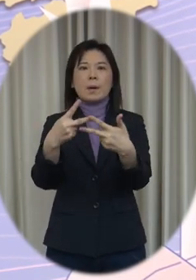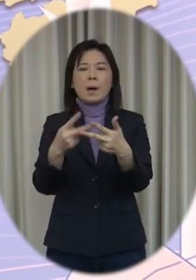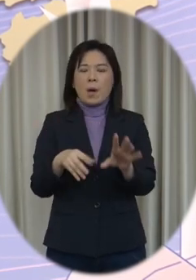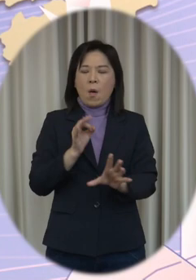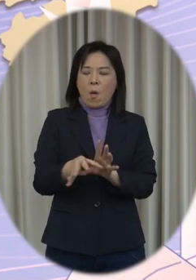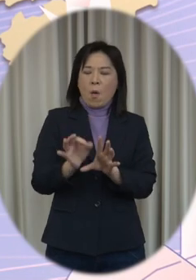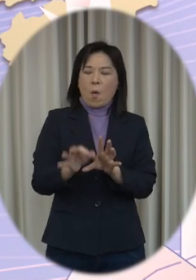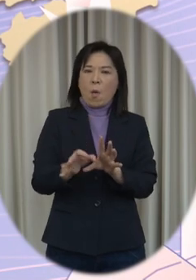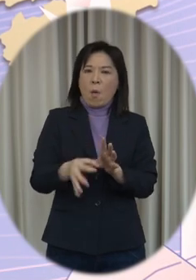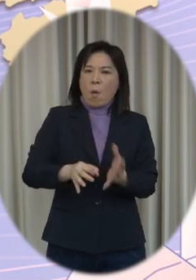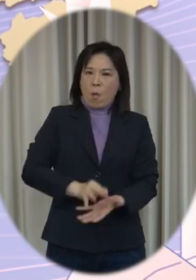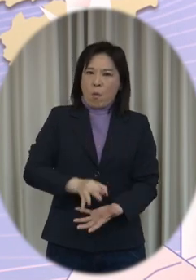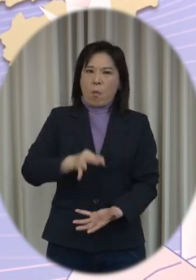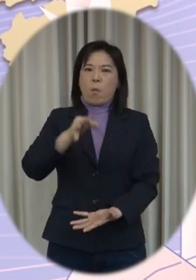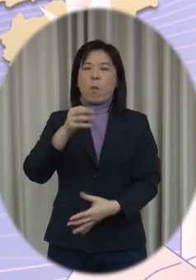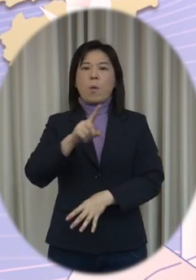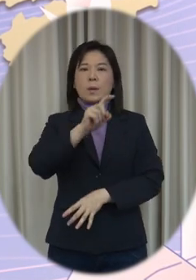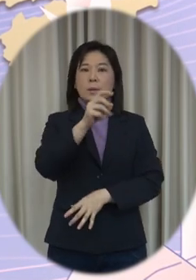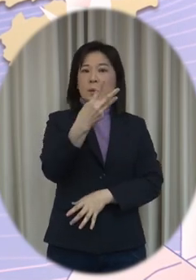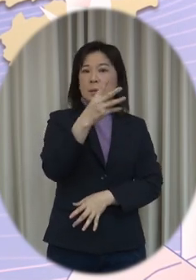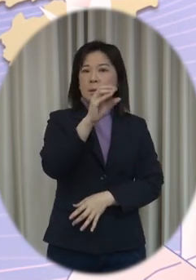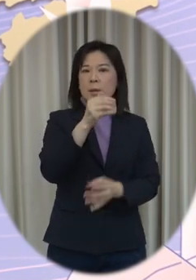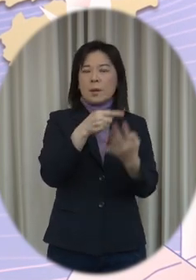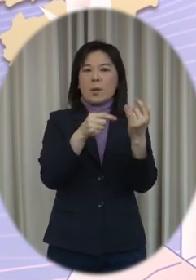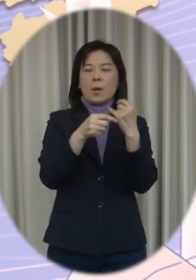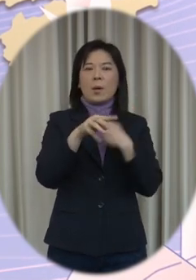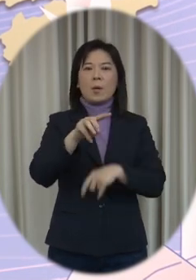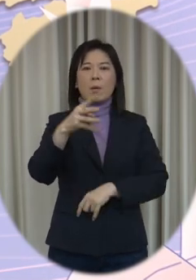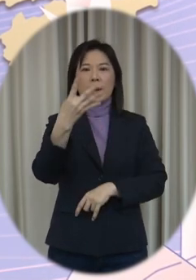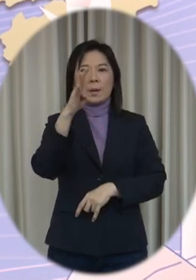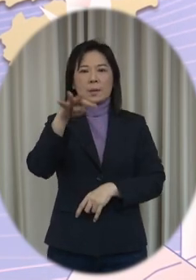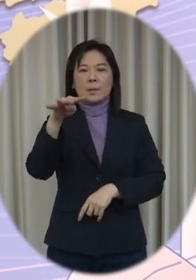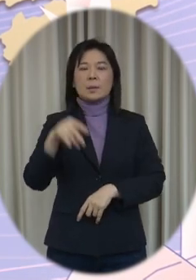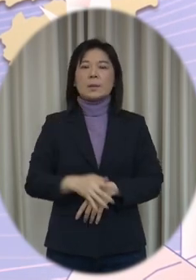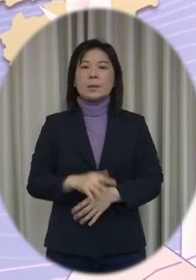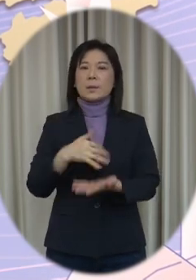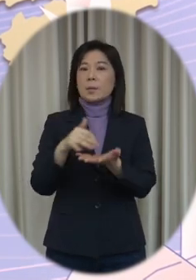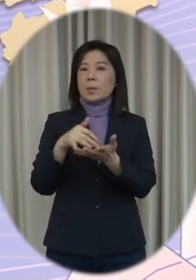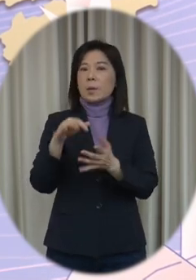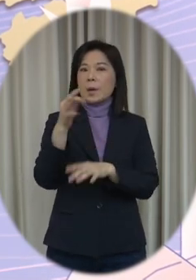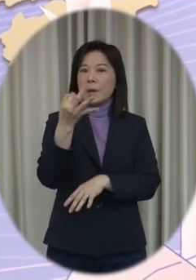入了超过134000笔的捐款，总计收到